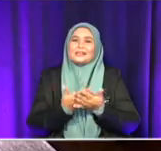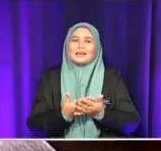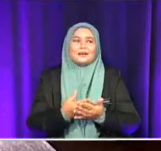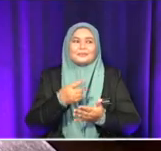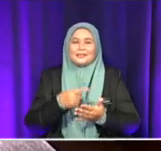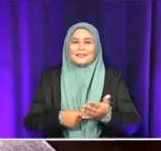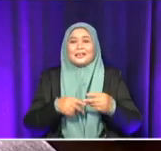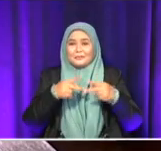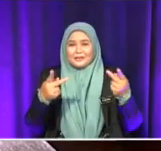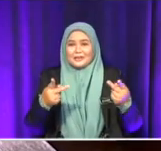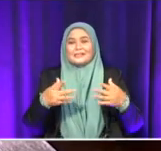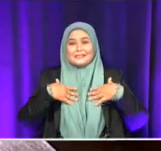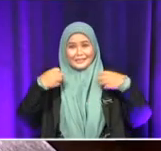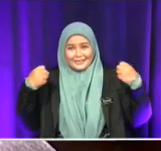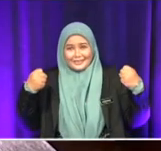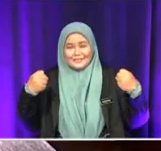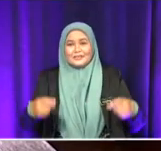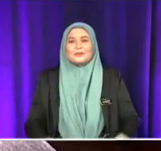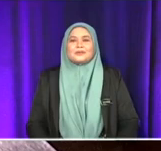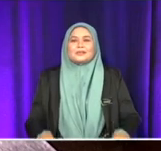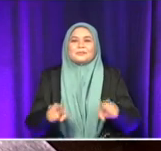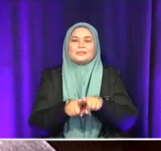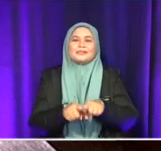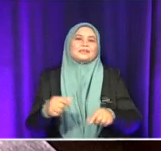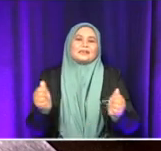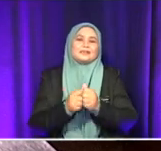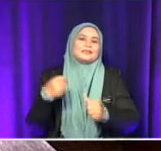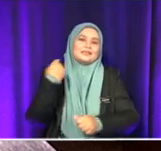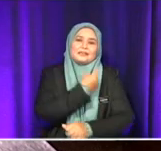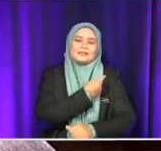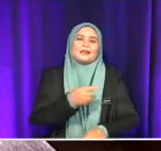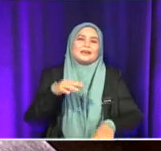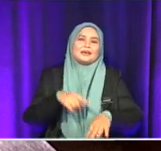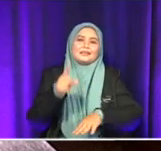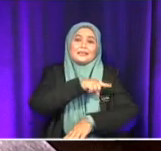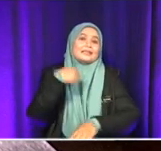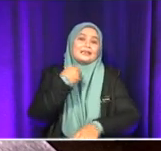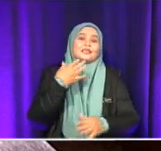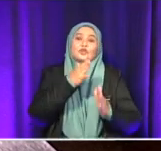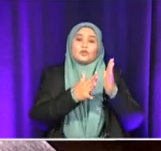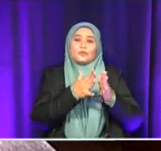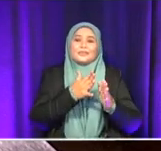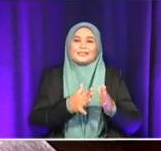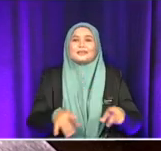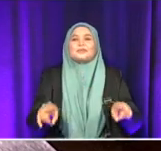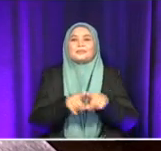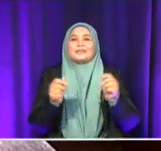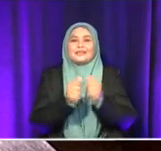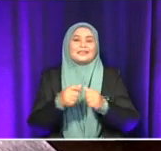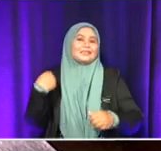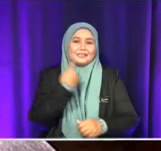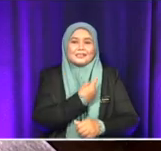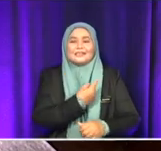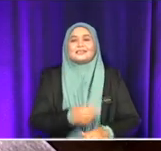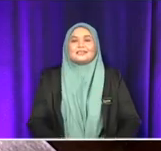sehat alhamdulillah Terima kasih bisa Go dan kita ada juga juru bahasa isyarat yang bersama dengan kita Pada